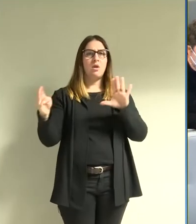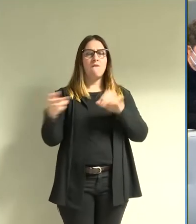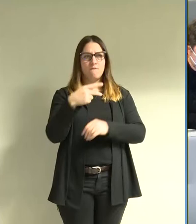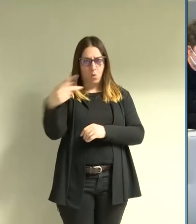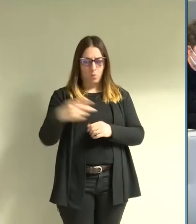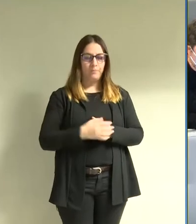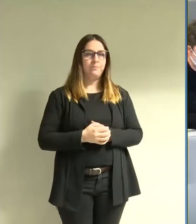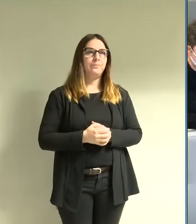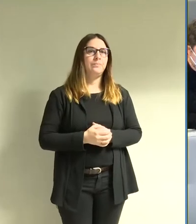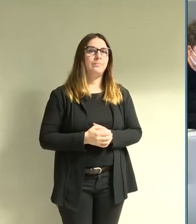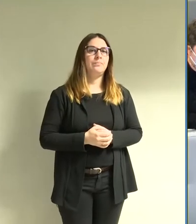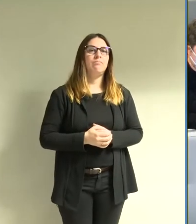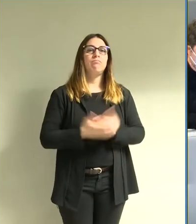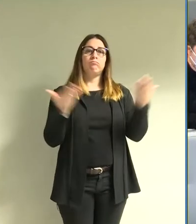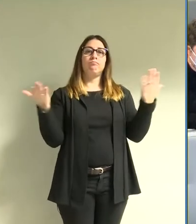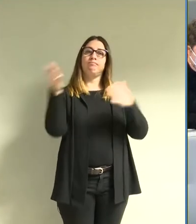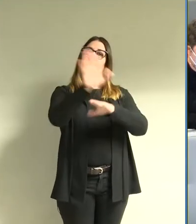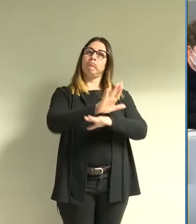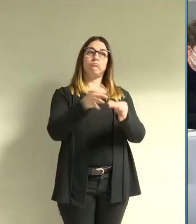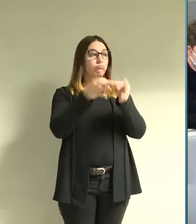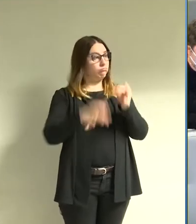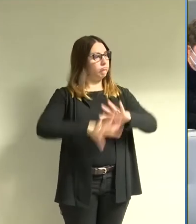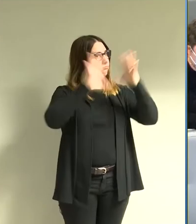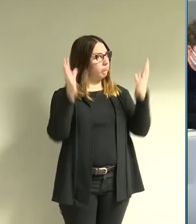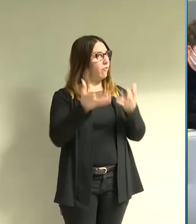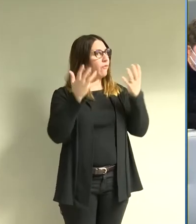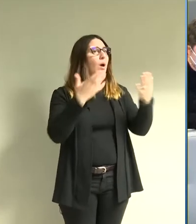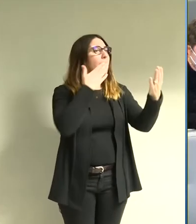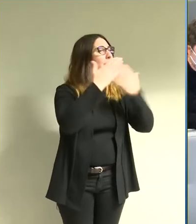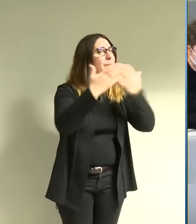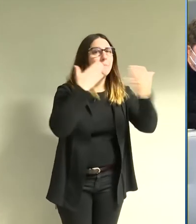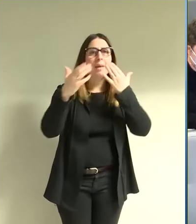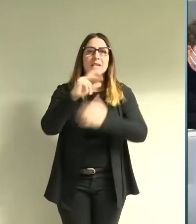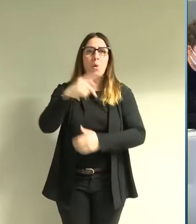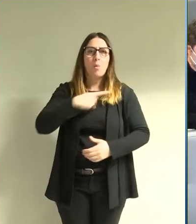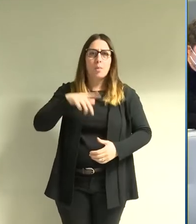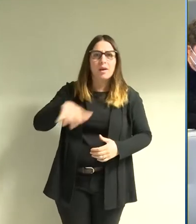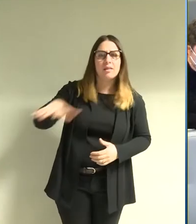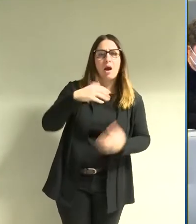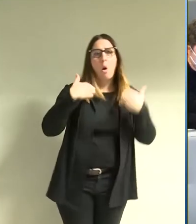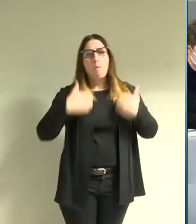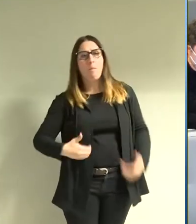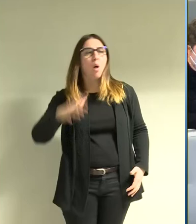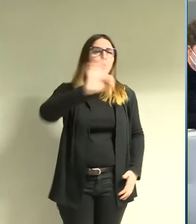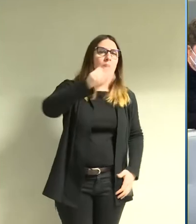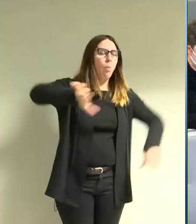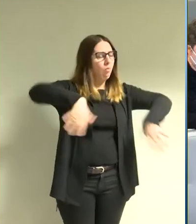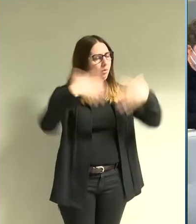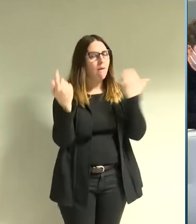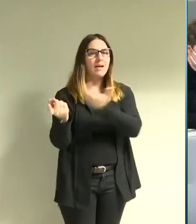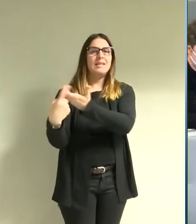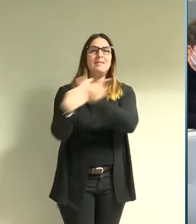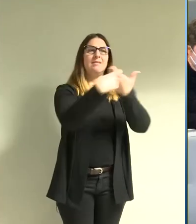pour conclure cette présentation je tiens à remercier l'ensemble des copropriétaires membres ou non des comités syndicaux